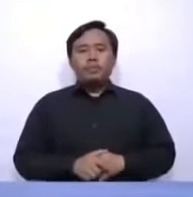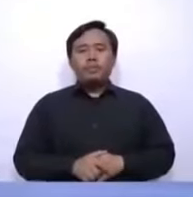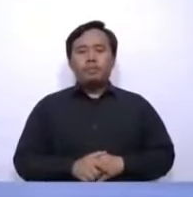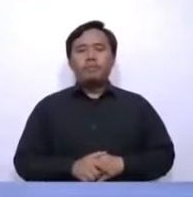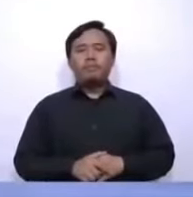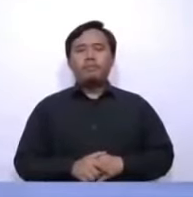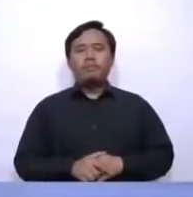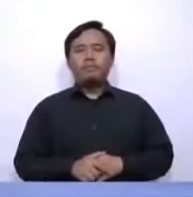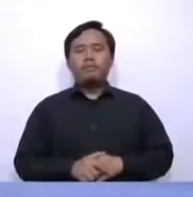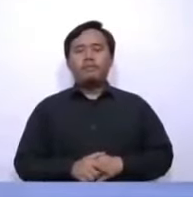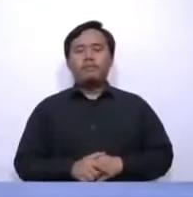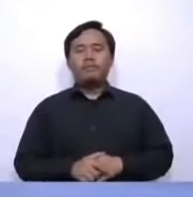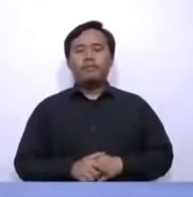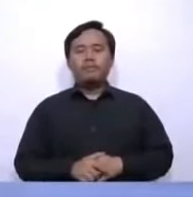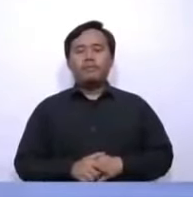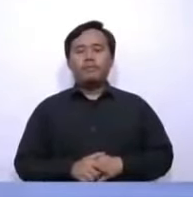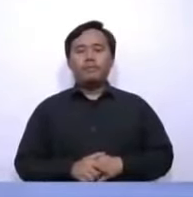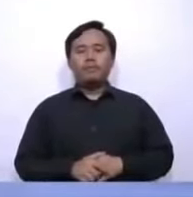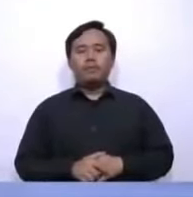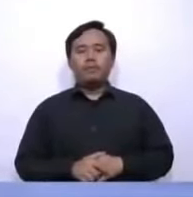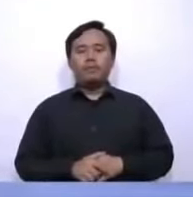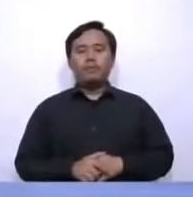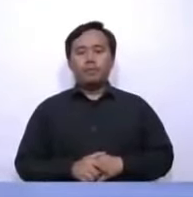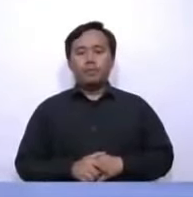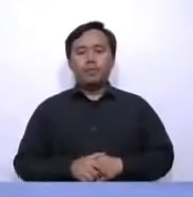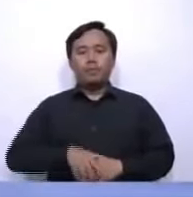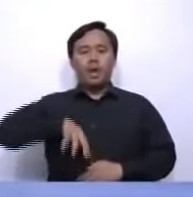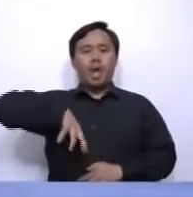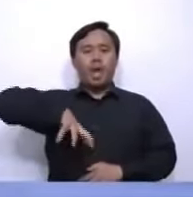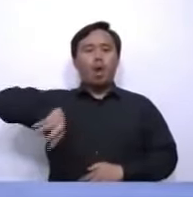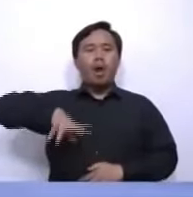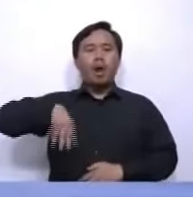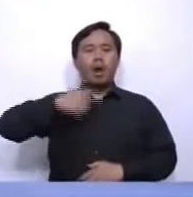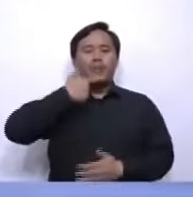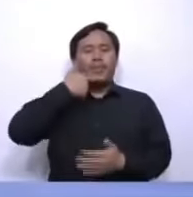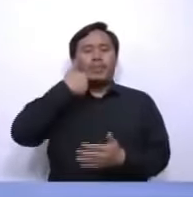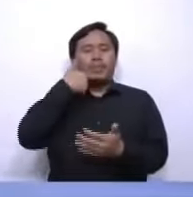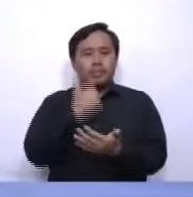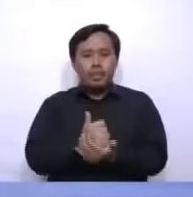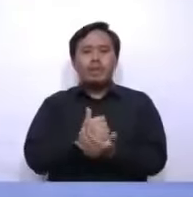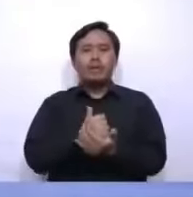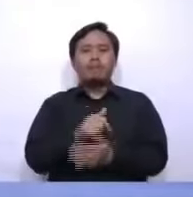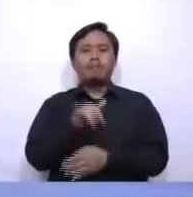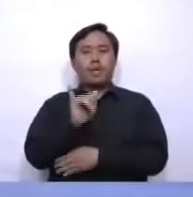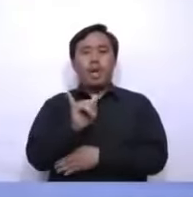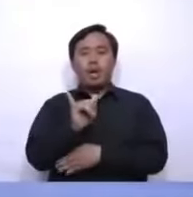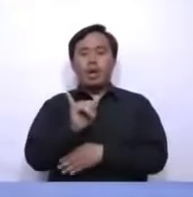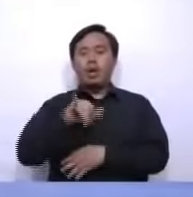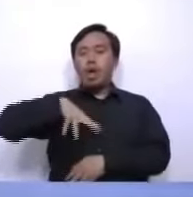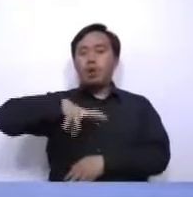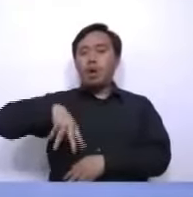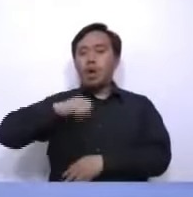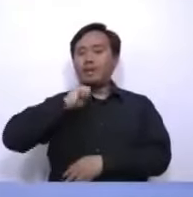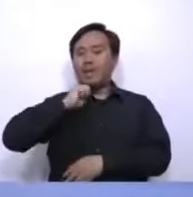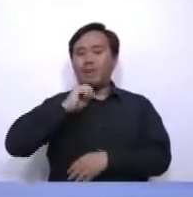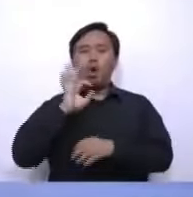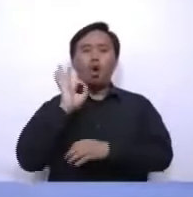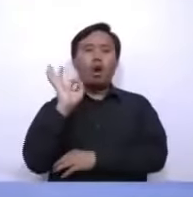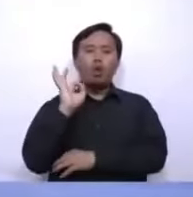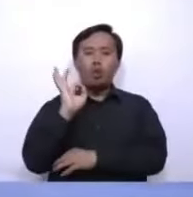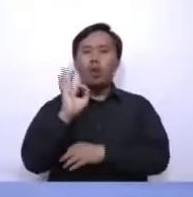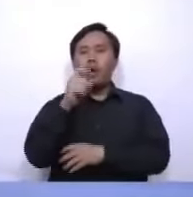Di dalam masalah keluarga adalah hal yang sangat penting. Ketika keluarga itu ada orang tua, ada bapak,